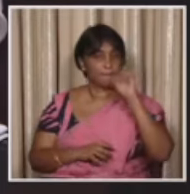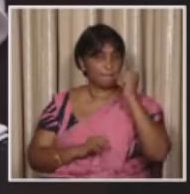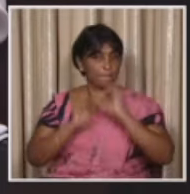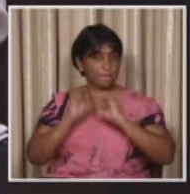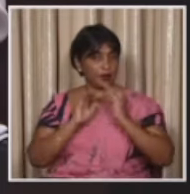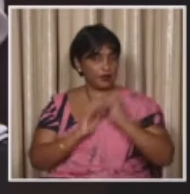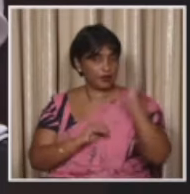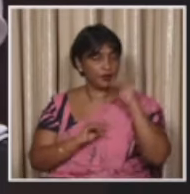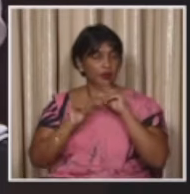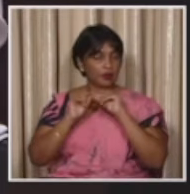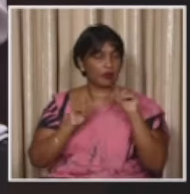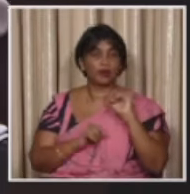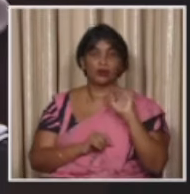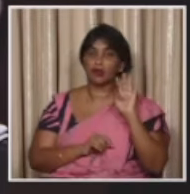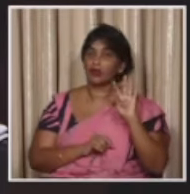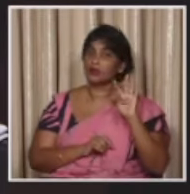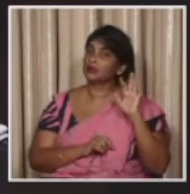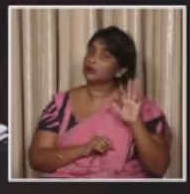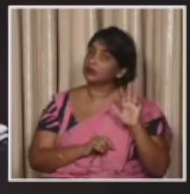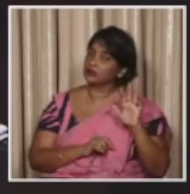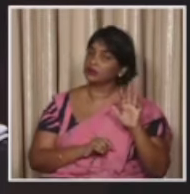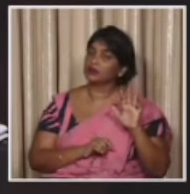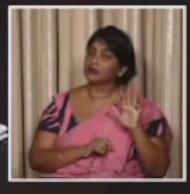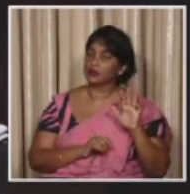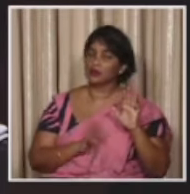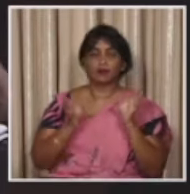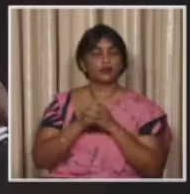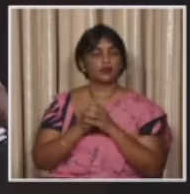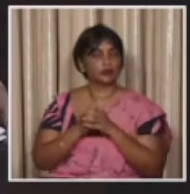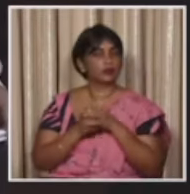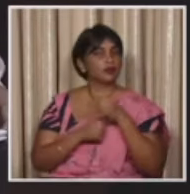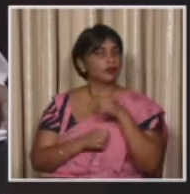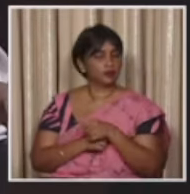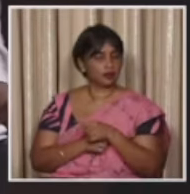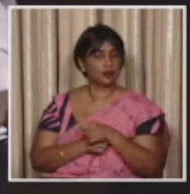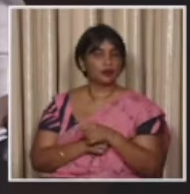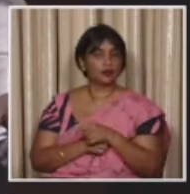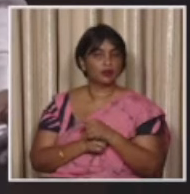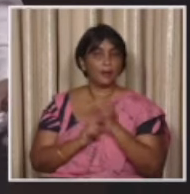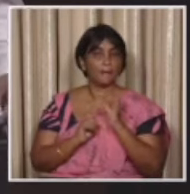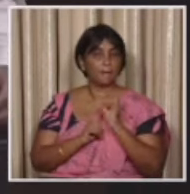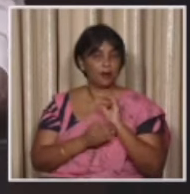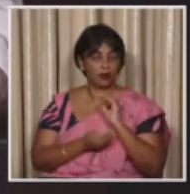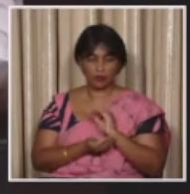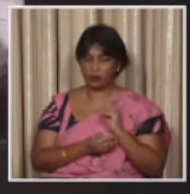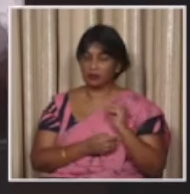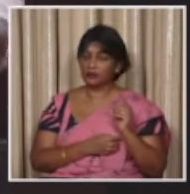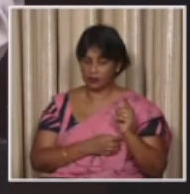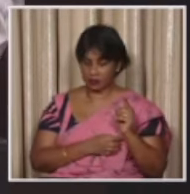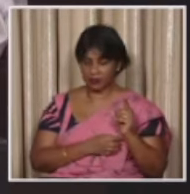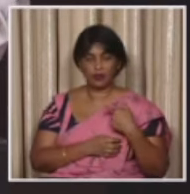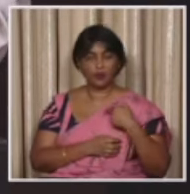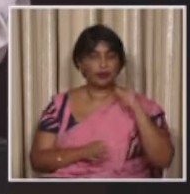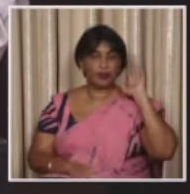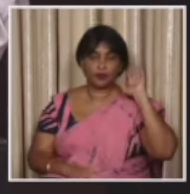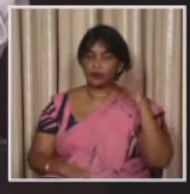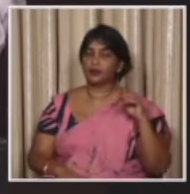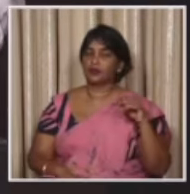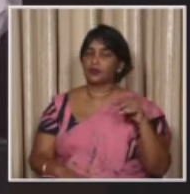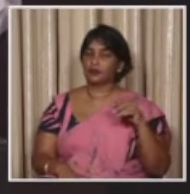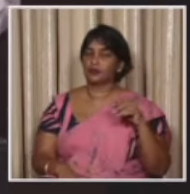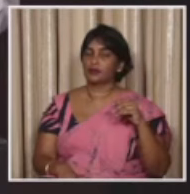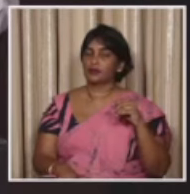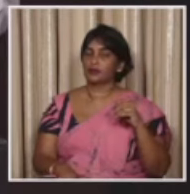තිබුණත් 149 කණ්ඩායමකට මේ ප්‍රයිවට් මොනොපොලි එක, විශේෂයෙන්ම